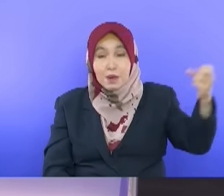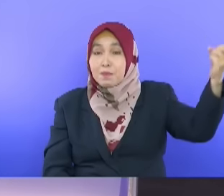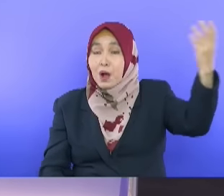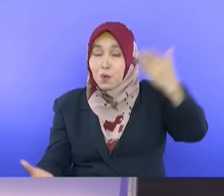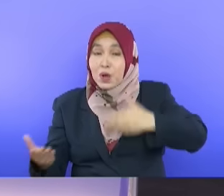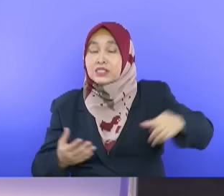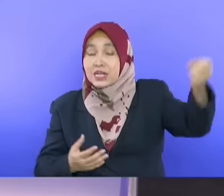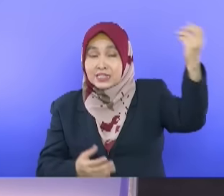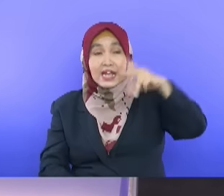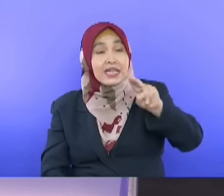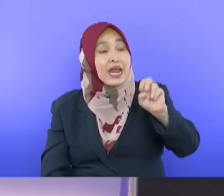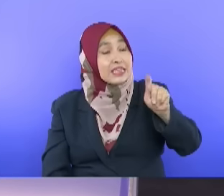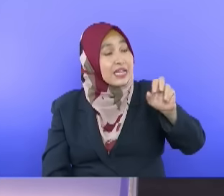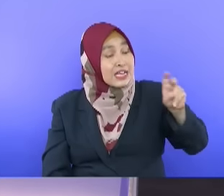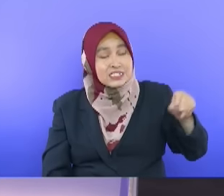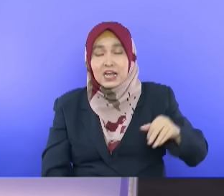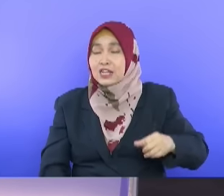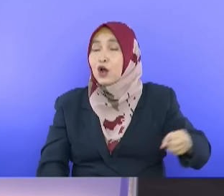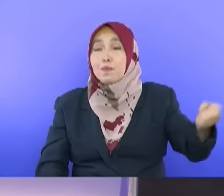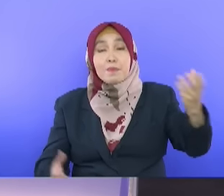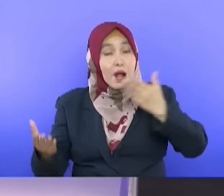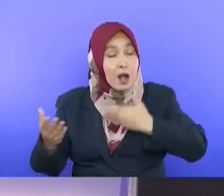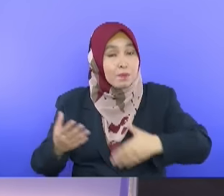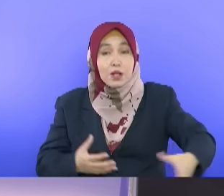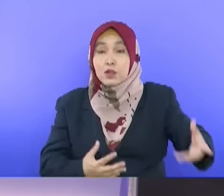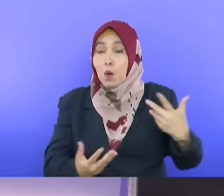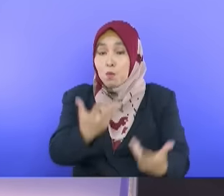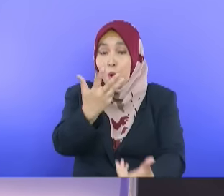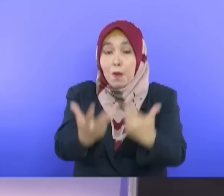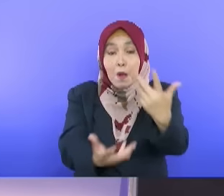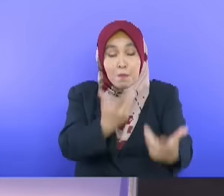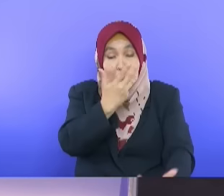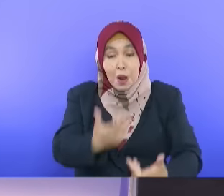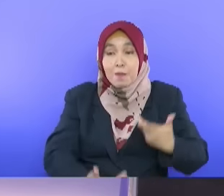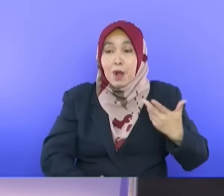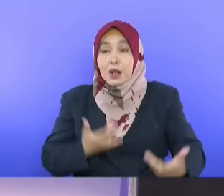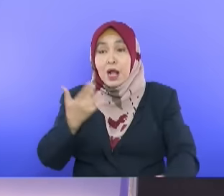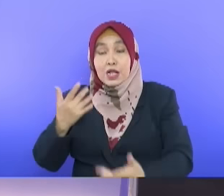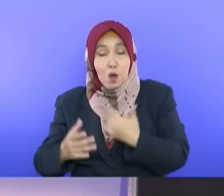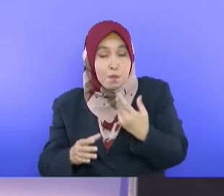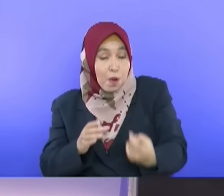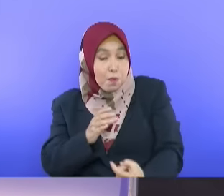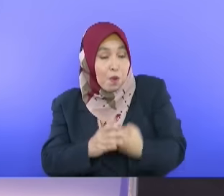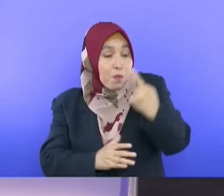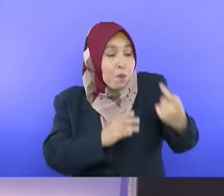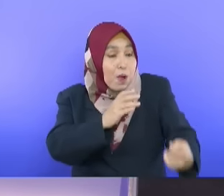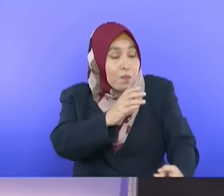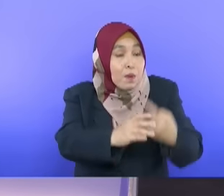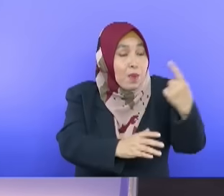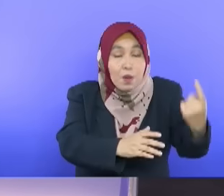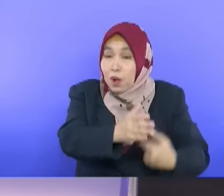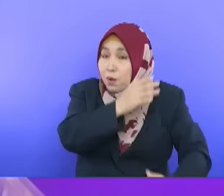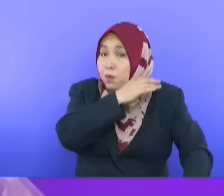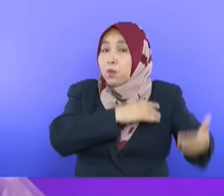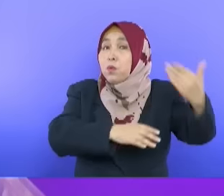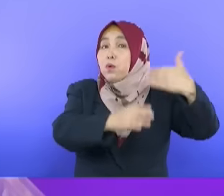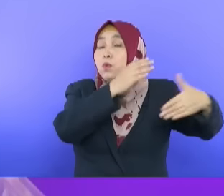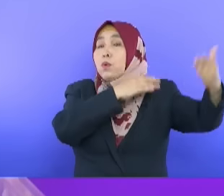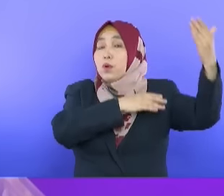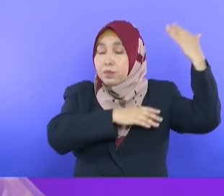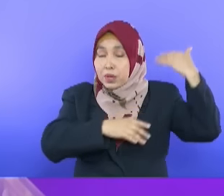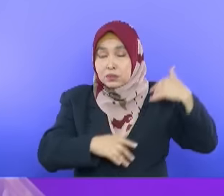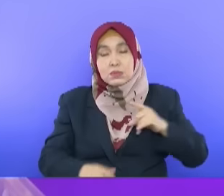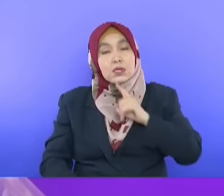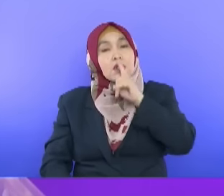cahaya nacition ini dia memang dia akan pakai dan Baka dan dia akan cungkil lembaran-lembaran lama padahal